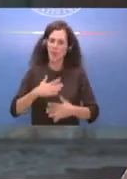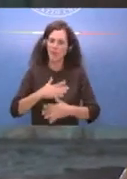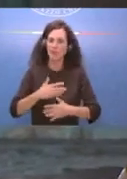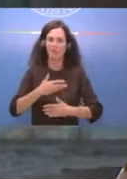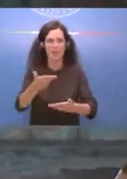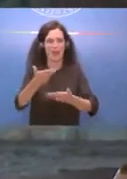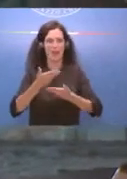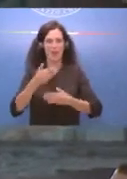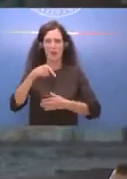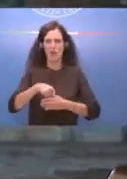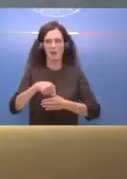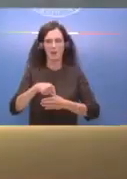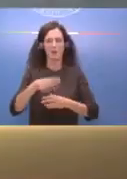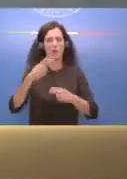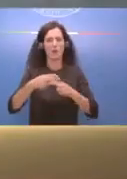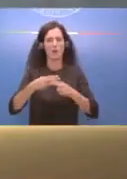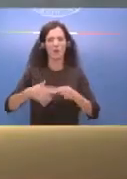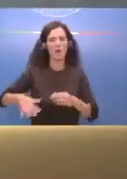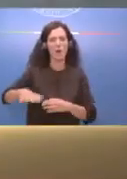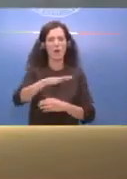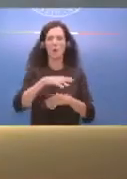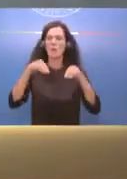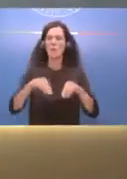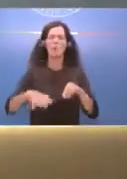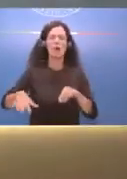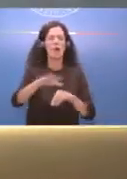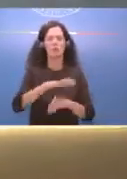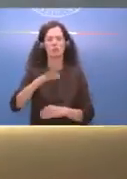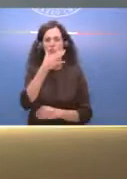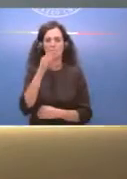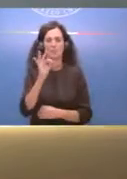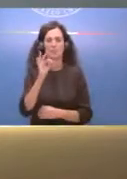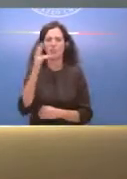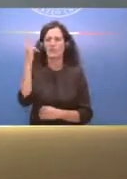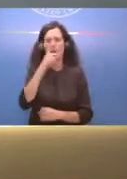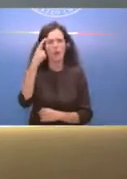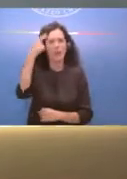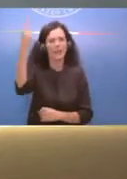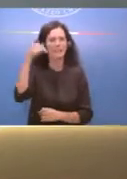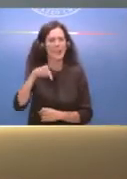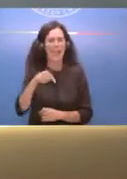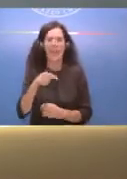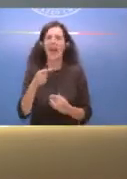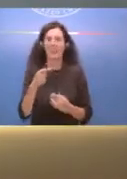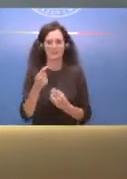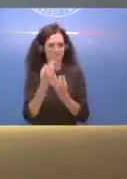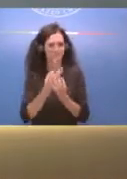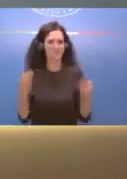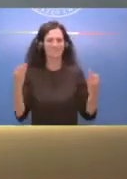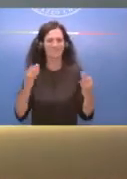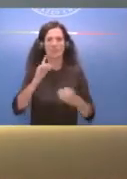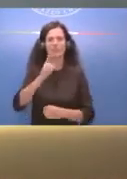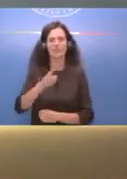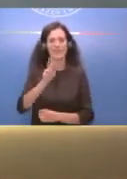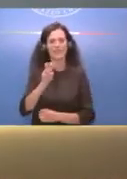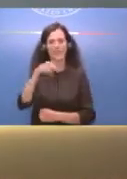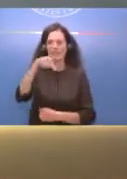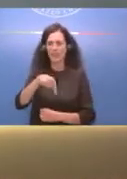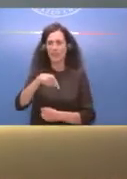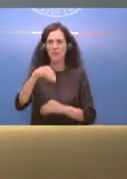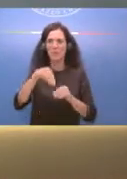fantastic place been a great e di santità pio albergo becco